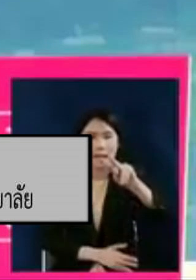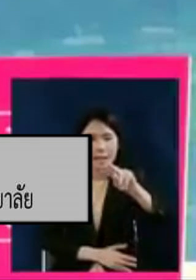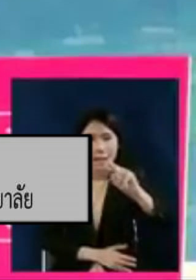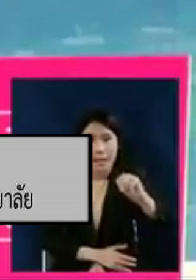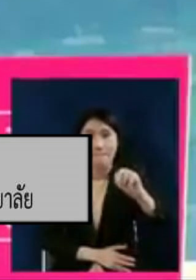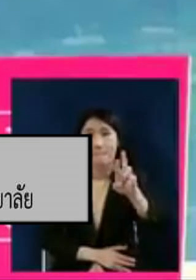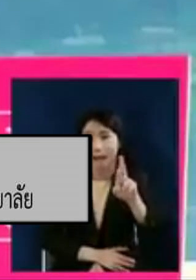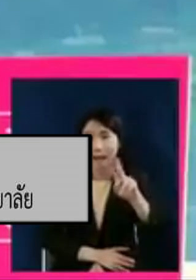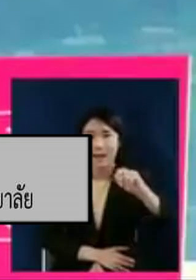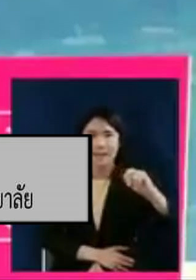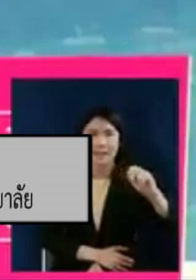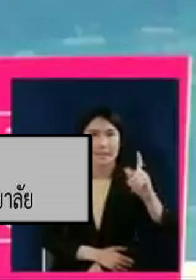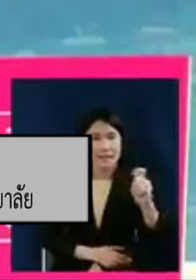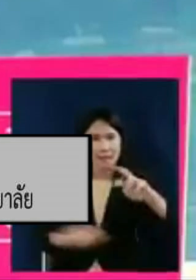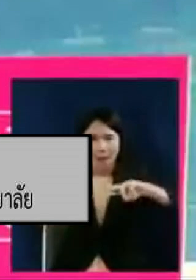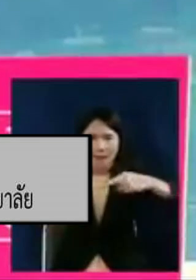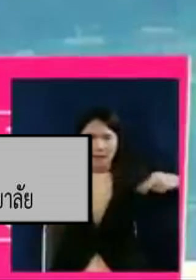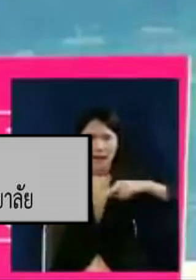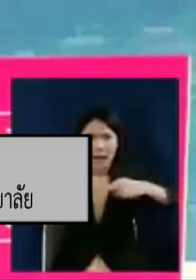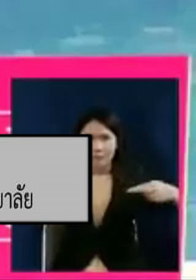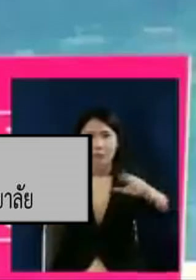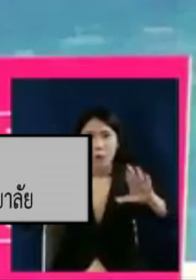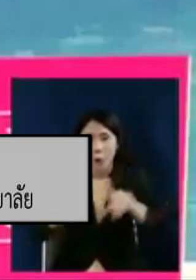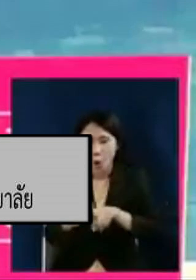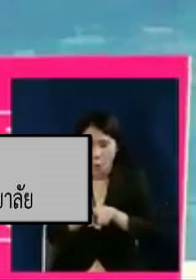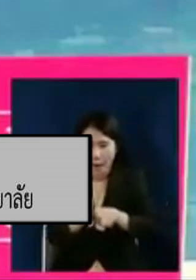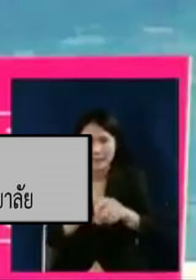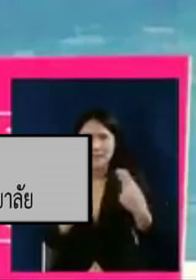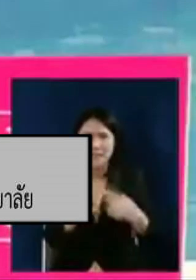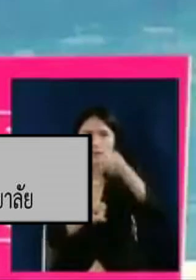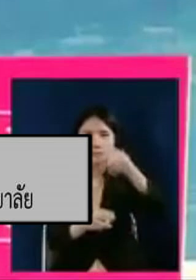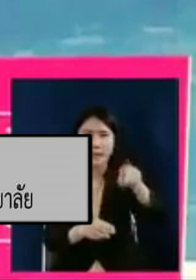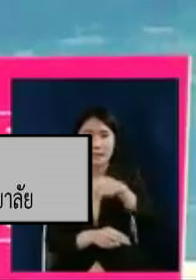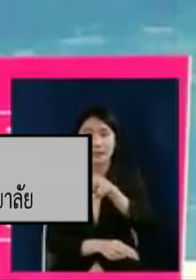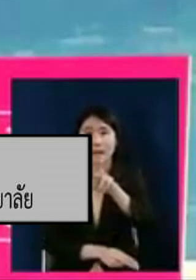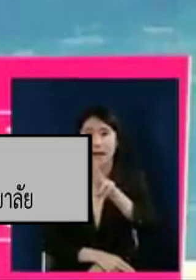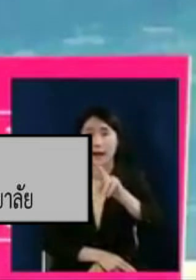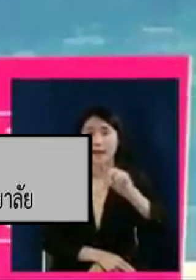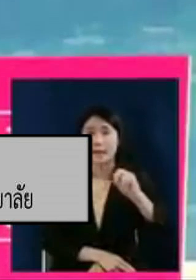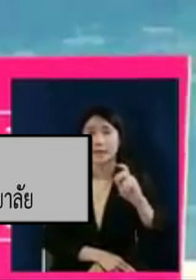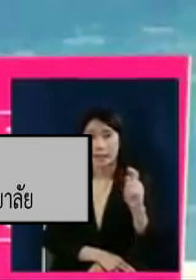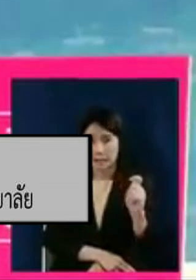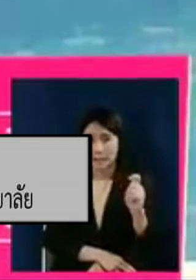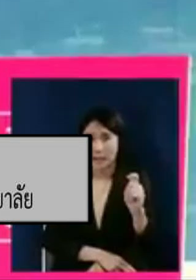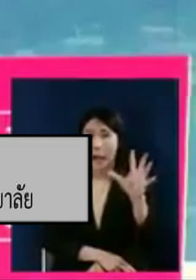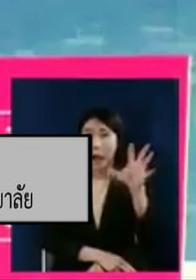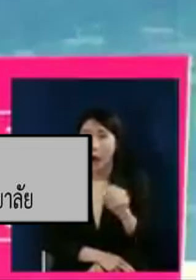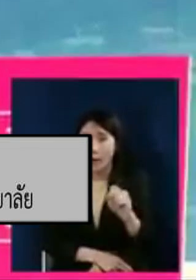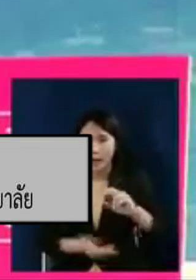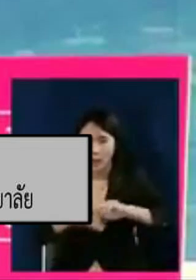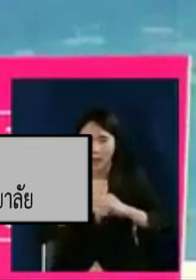ก็คือใช้รหัสพันธุกรรมของตัวไวรัสที่เป็น RNAในนะครับนะมาห่อหุ้มด้วย Nano